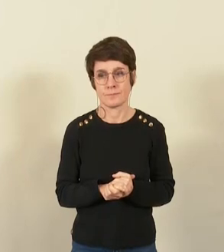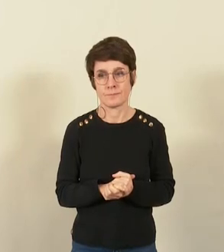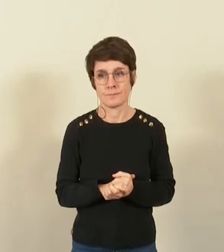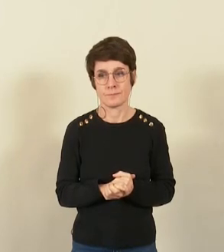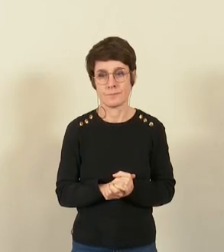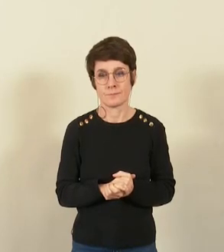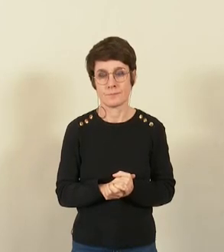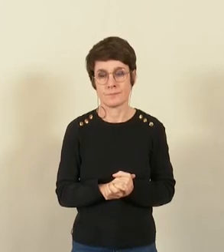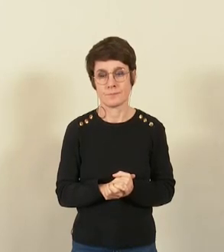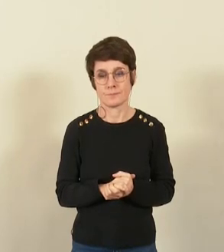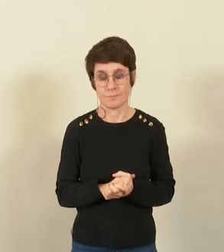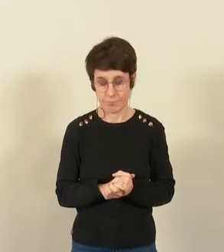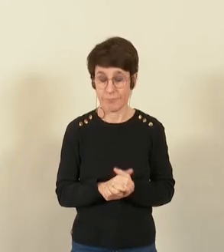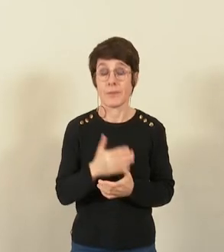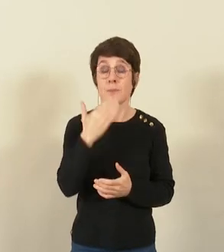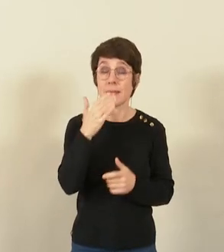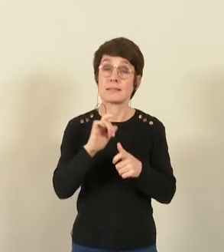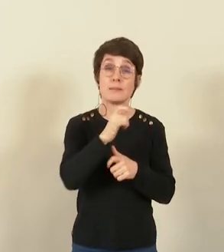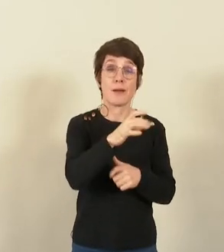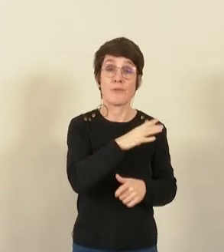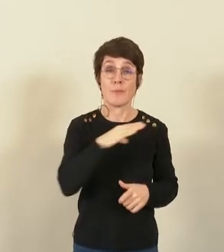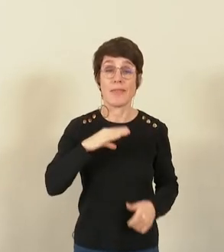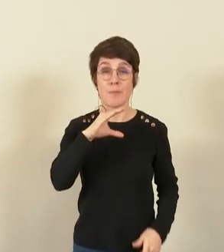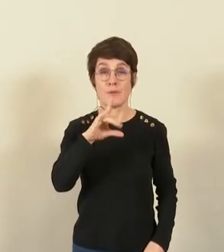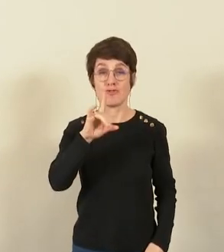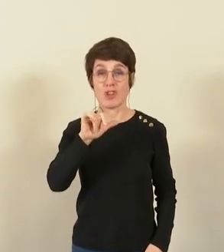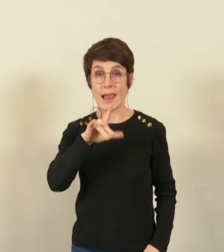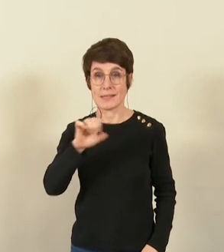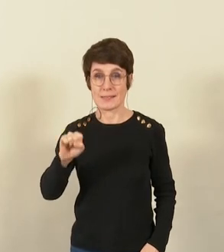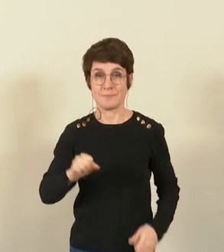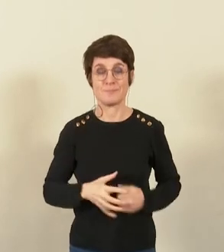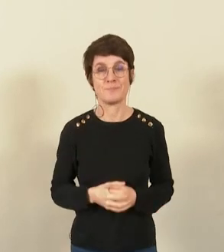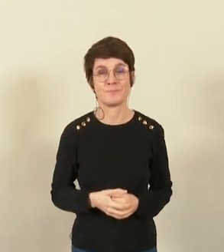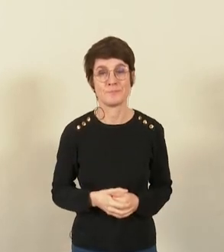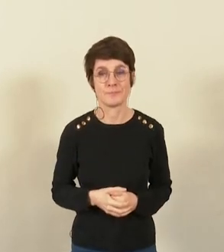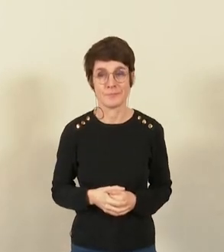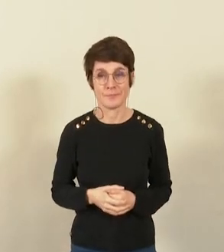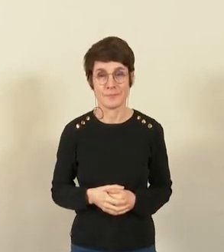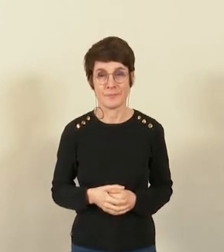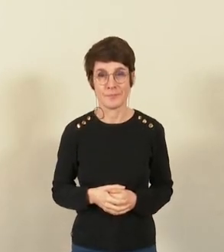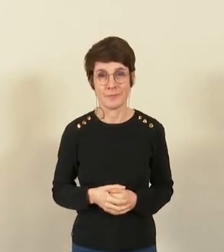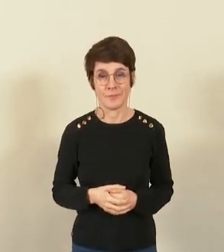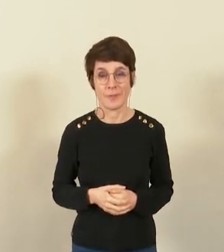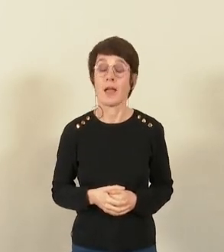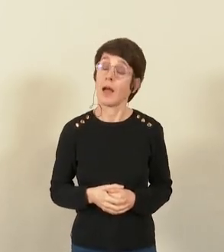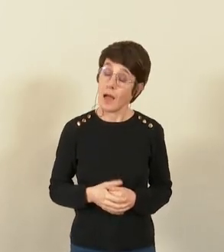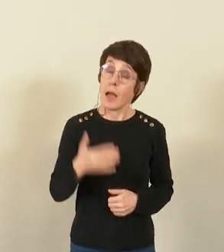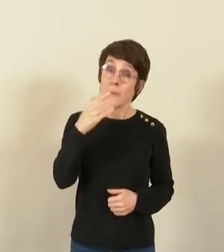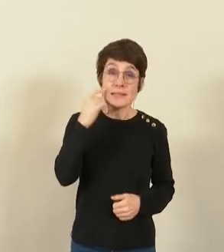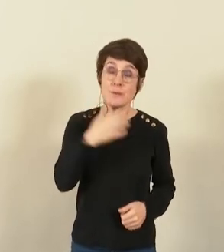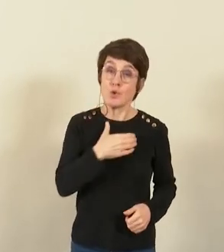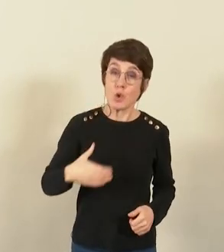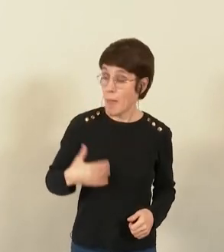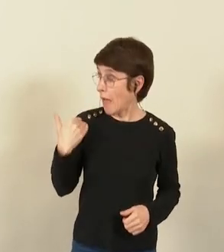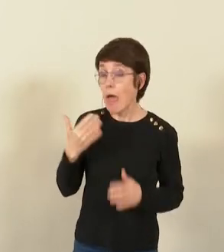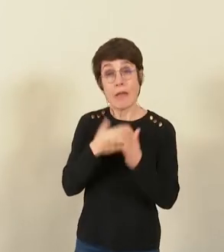concitoyens merci beaucoup madame Chalas oui merci Monsieur le Maire vous avez pas voulu me redonner la parole sur